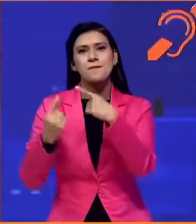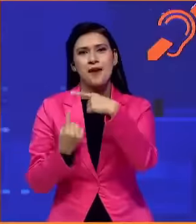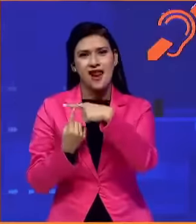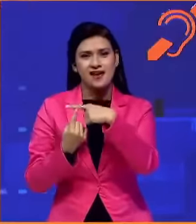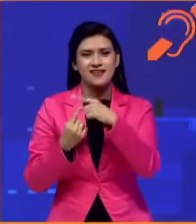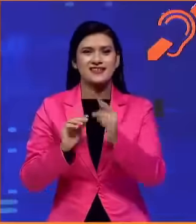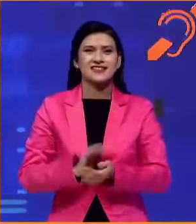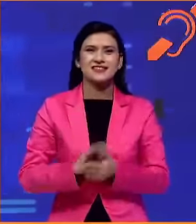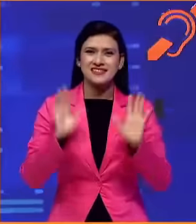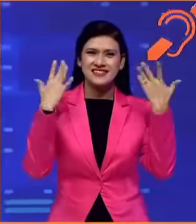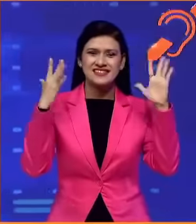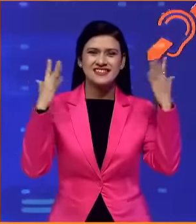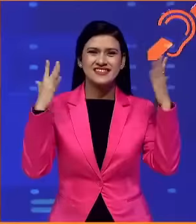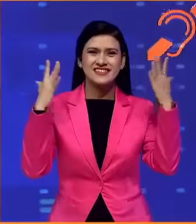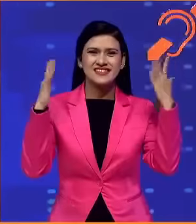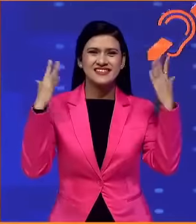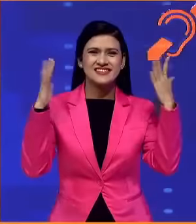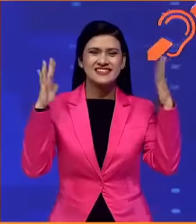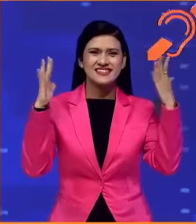पायलट